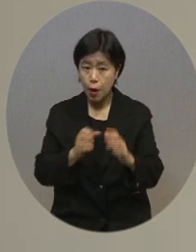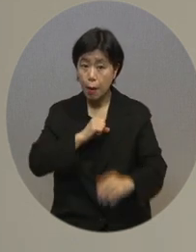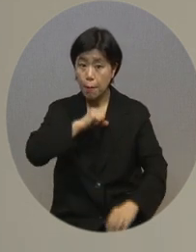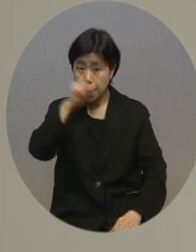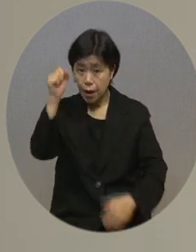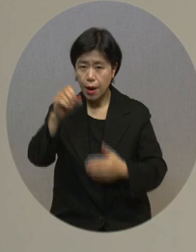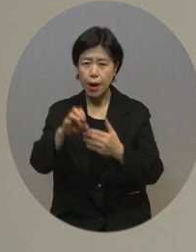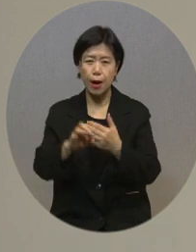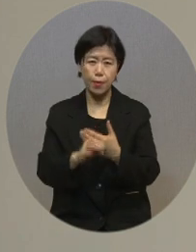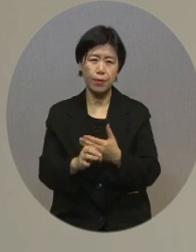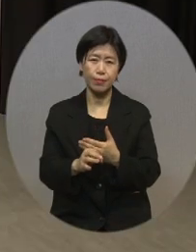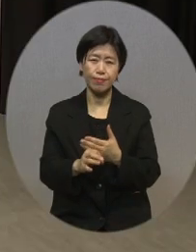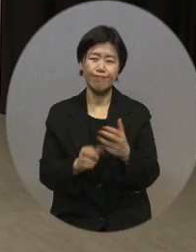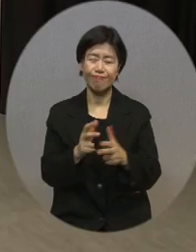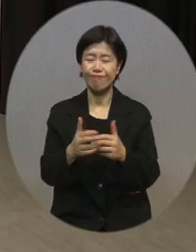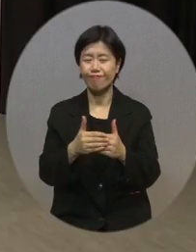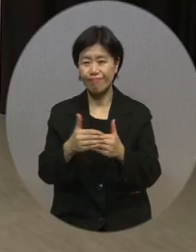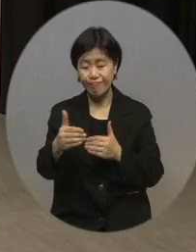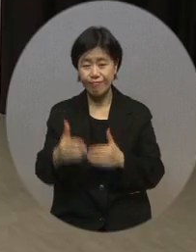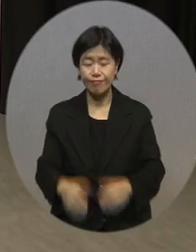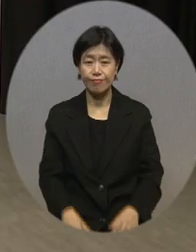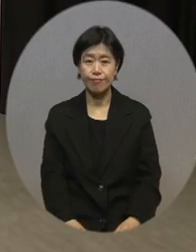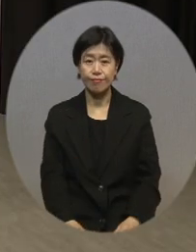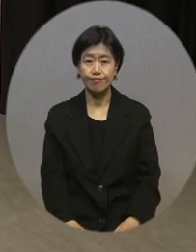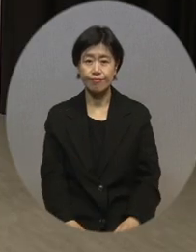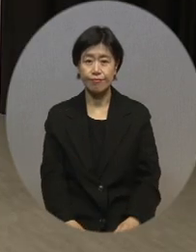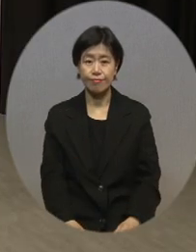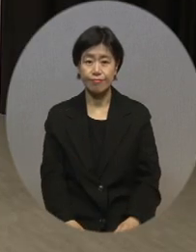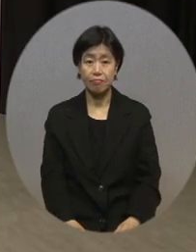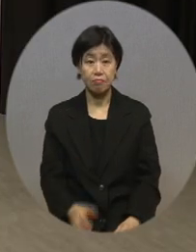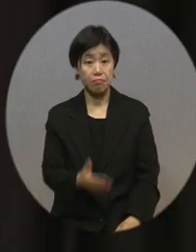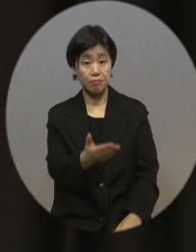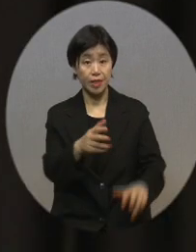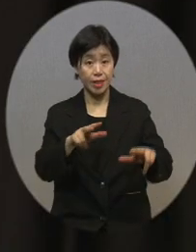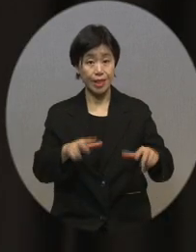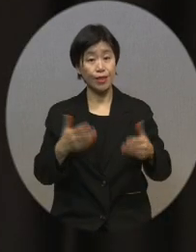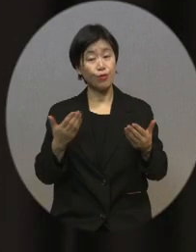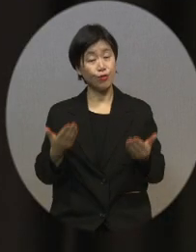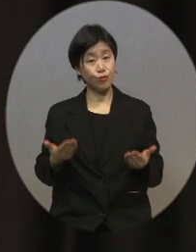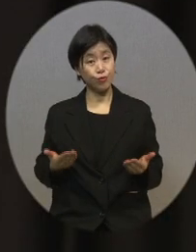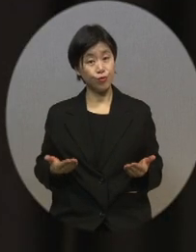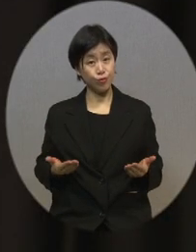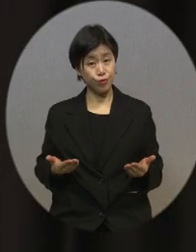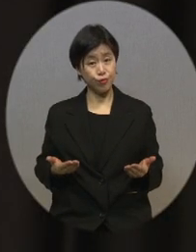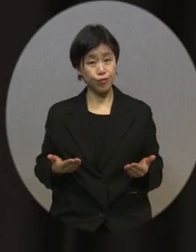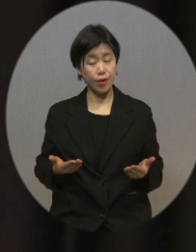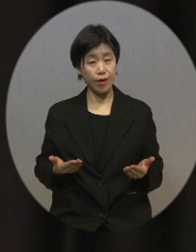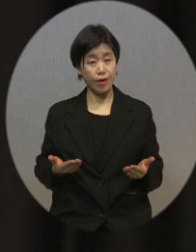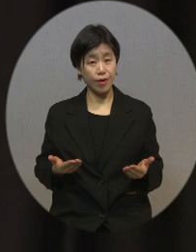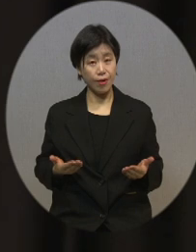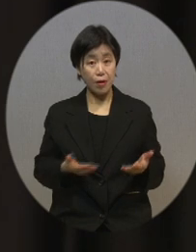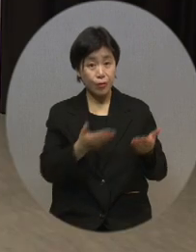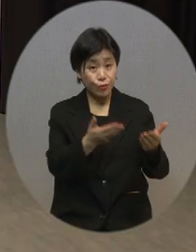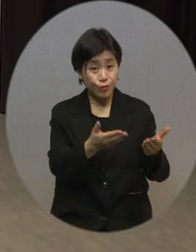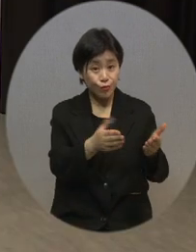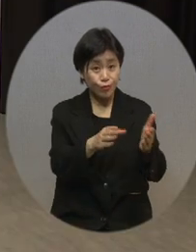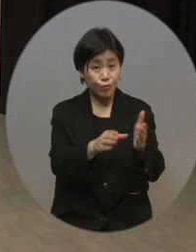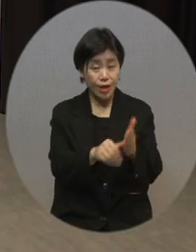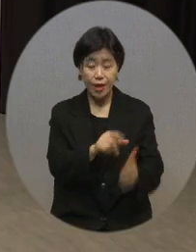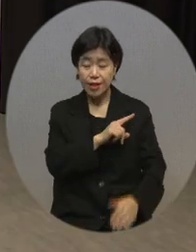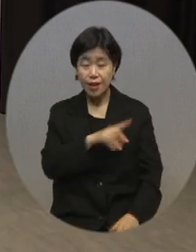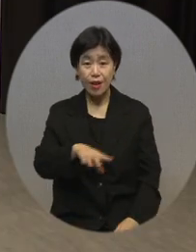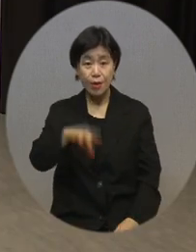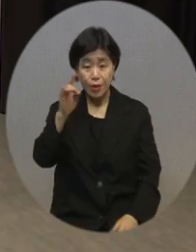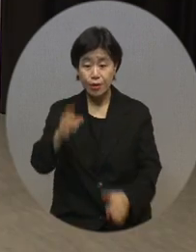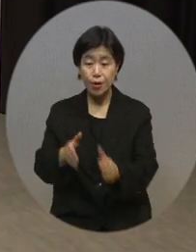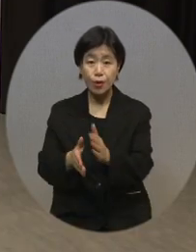그런 스타일. 지금이라도 휴가를 가신다면 네. 제일 먼저 가고 싶은 도시가 어디입니까? 아,